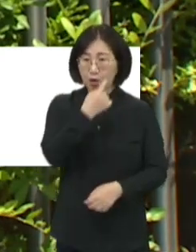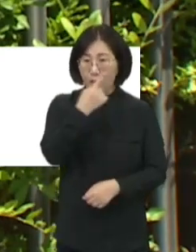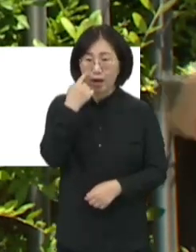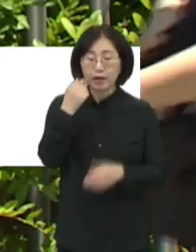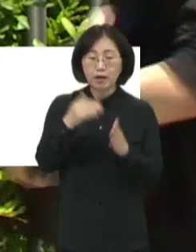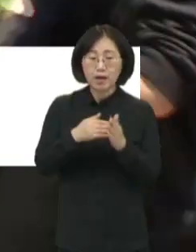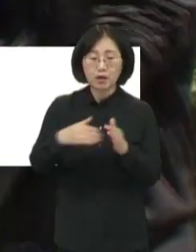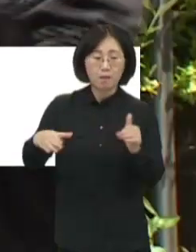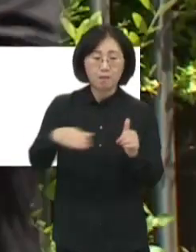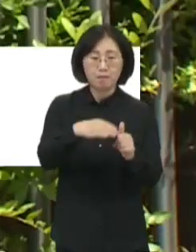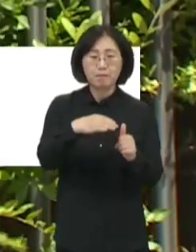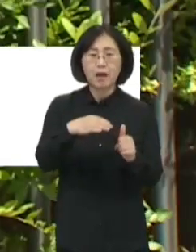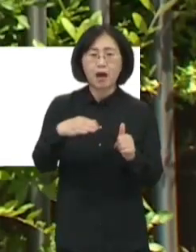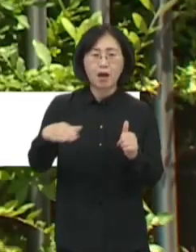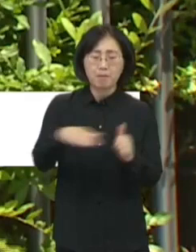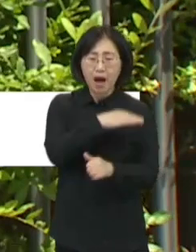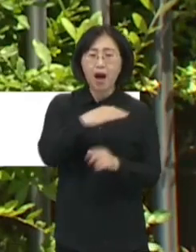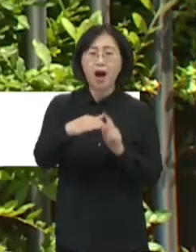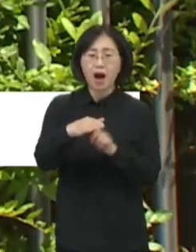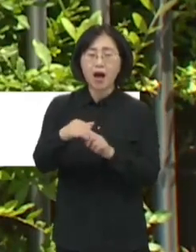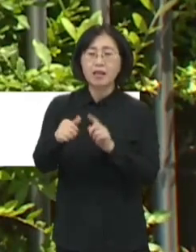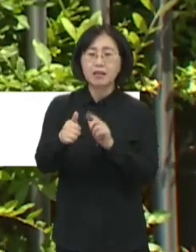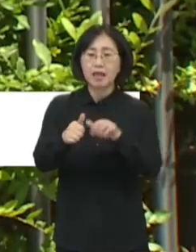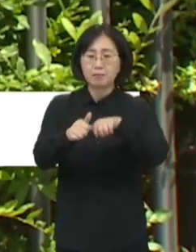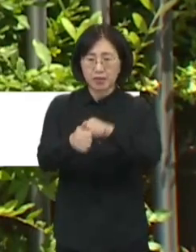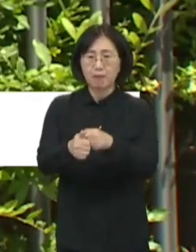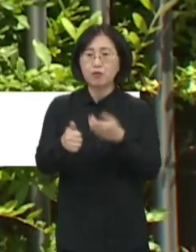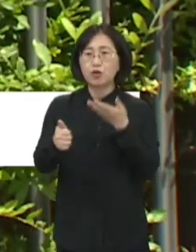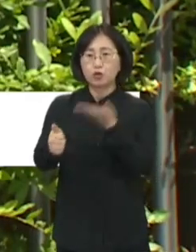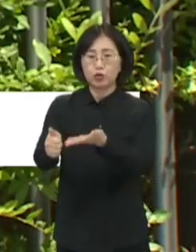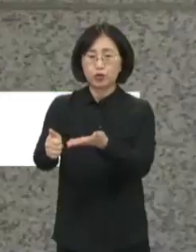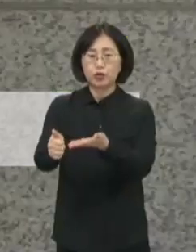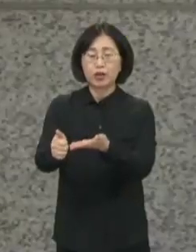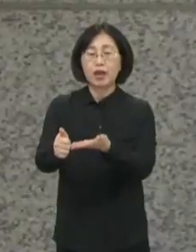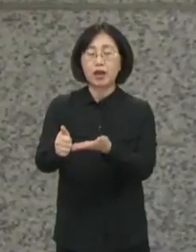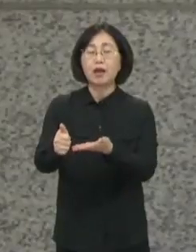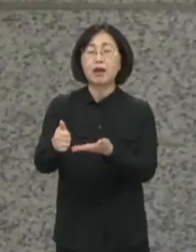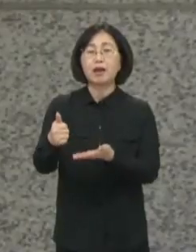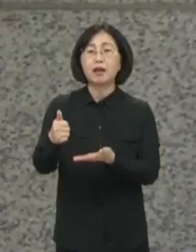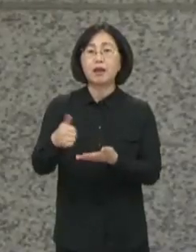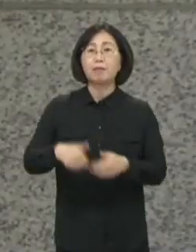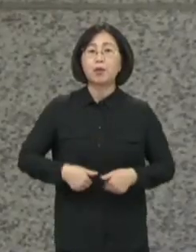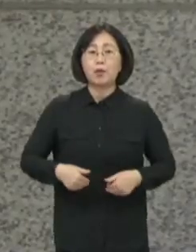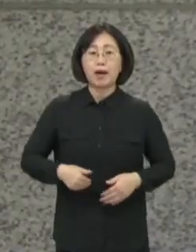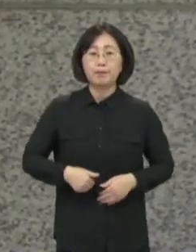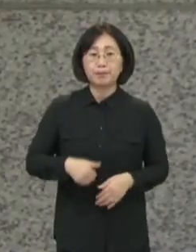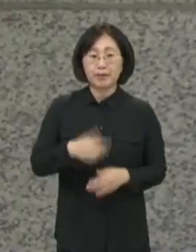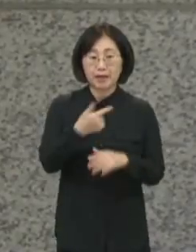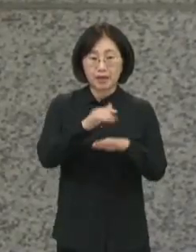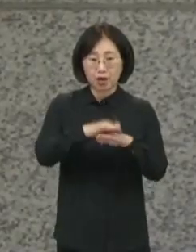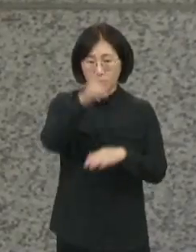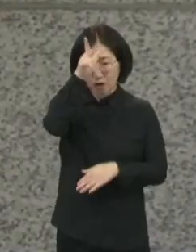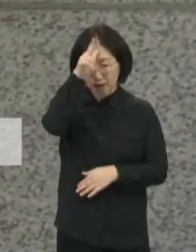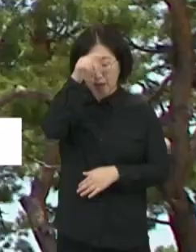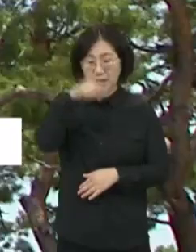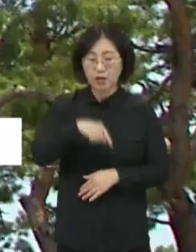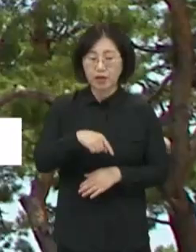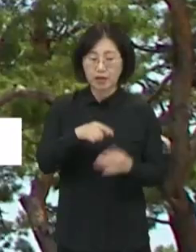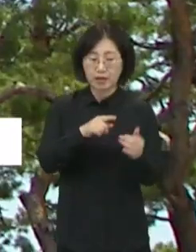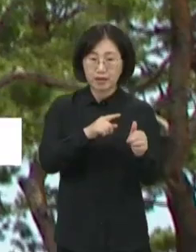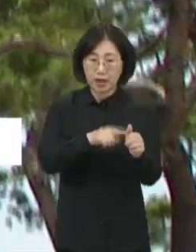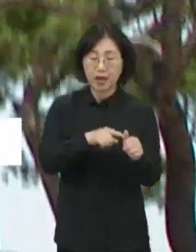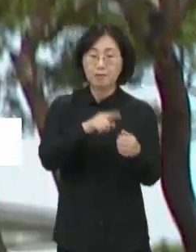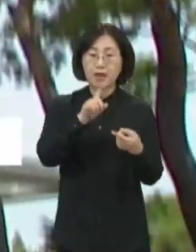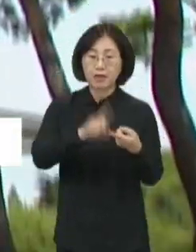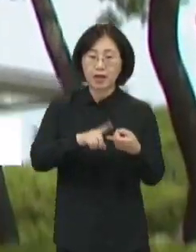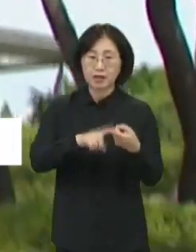응분의 책임을 묻는 것이 그것이 바로 국가기관의 의무라고 생각을 합니다 대전 경찰청이 고인에 대한 순사가 마무리단계